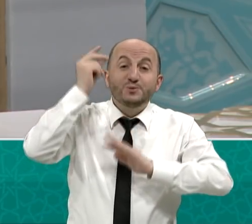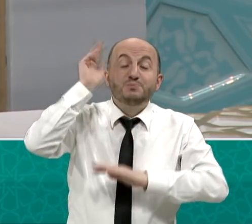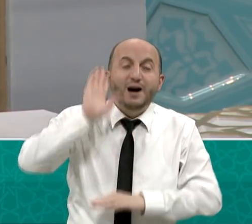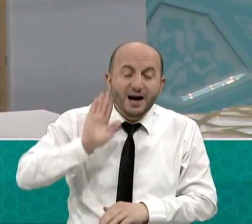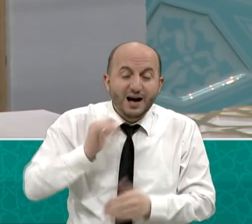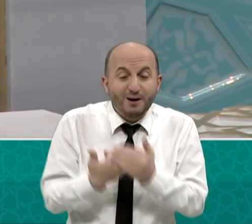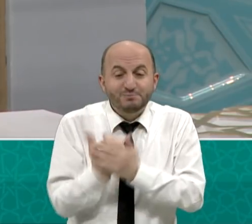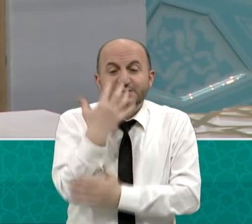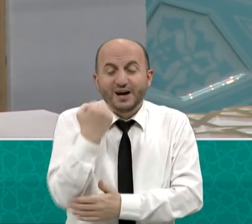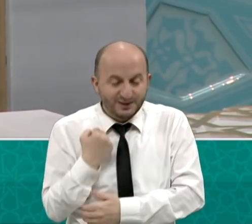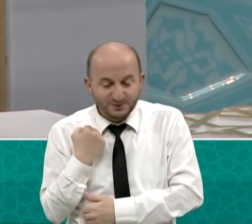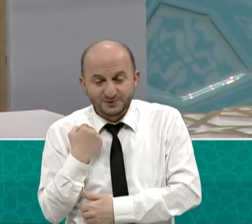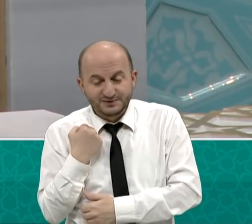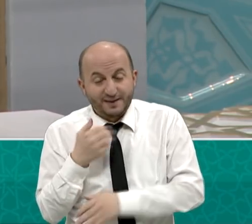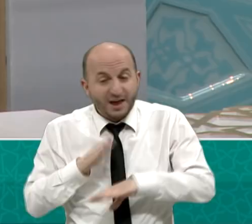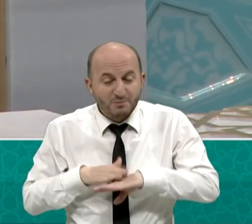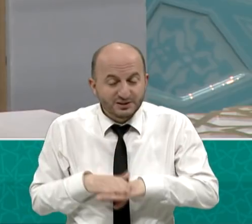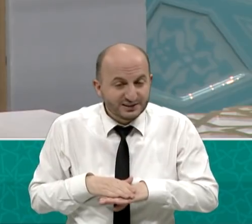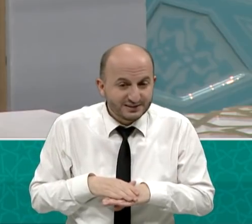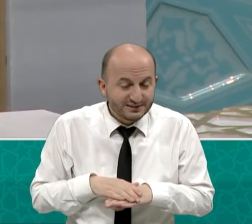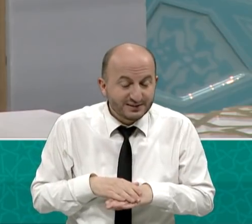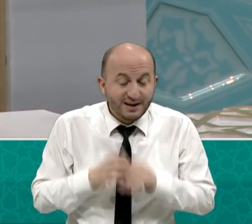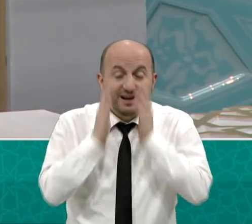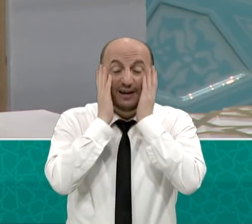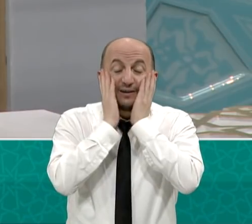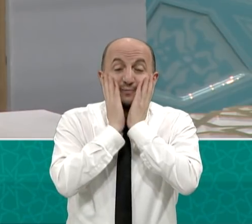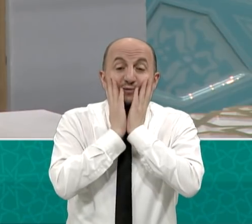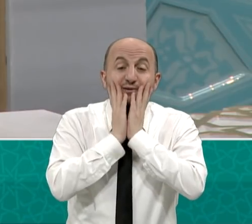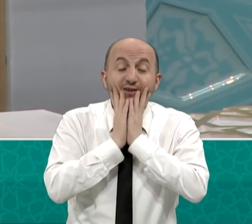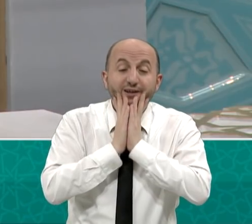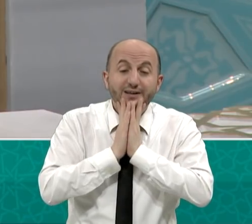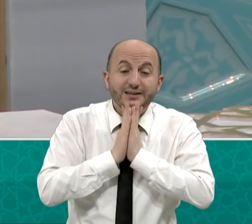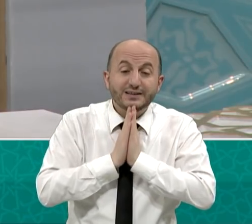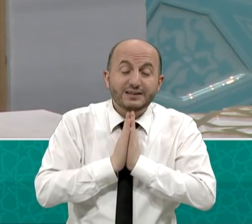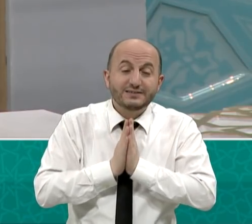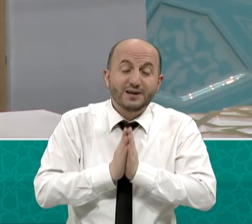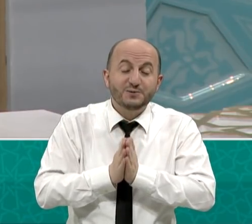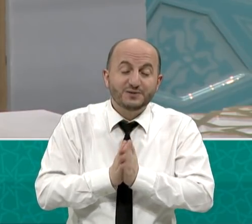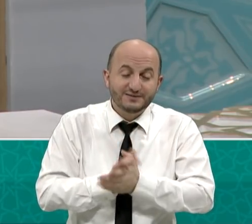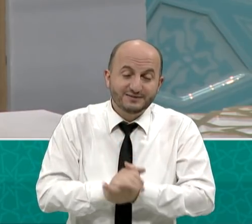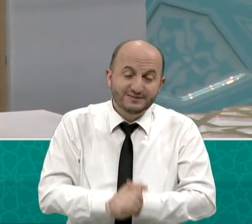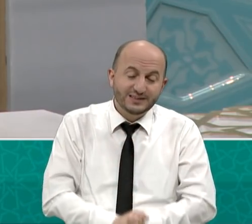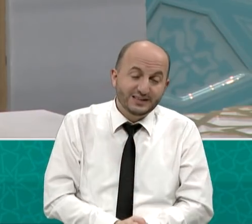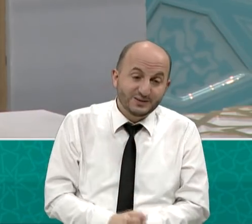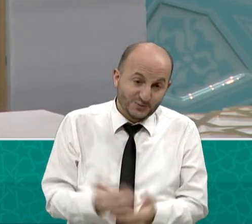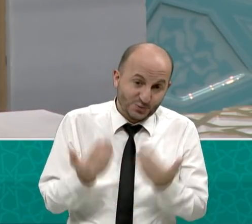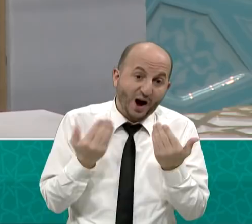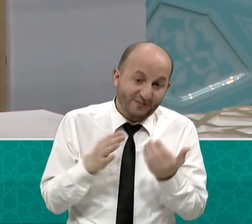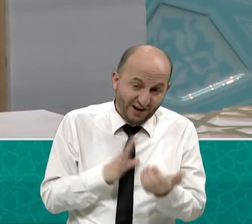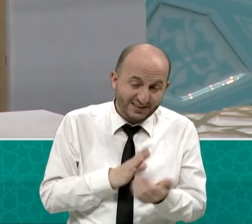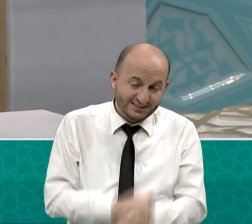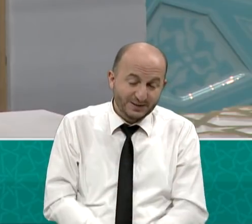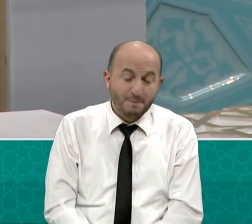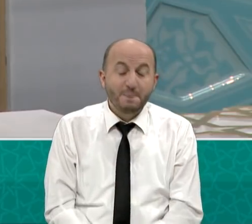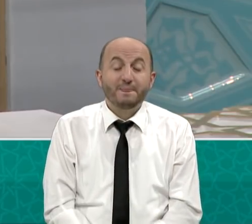Abdest alıyorsun değil mi? Ne yapacaksın? Elhamdülillahillezî cealel mâ'e tahûran ve cealel İslam'a